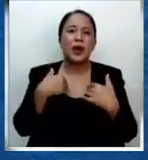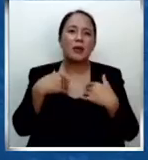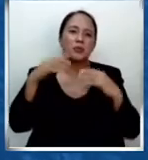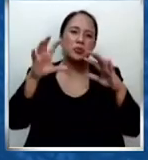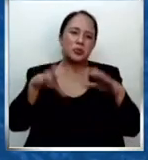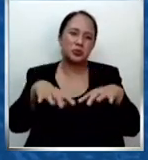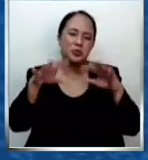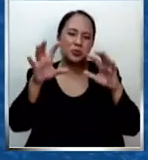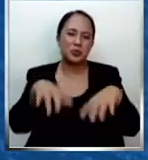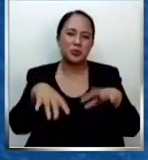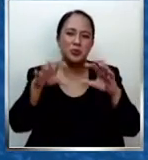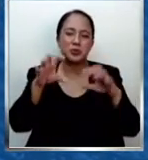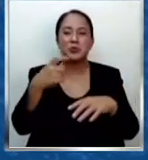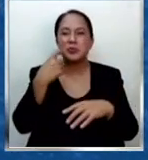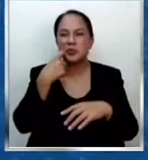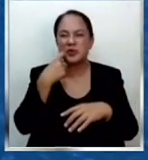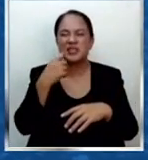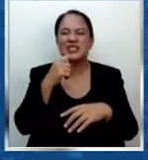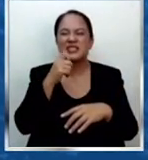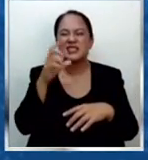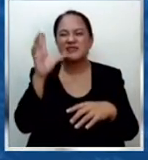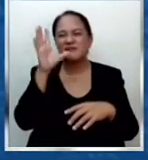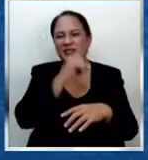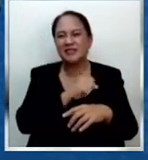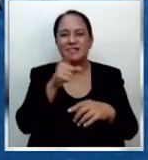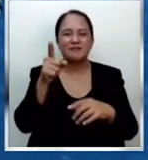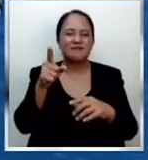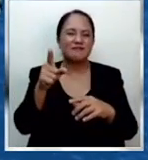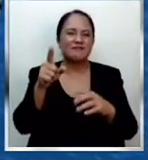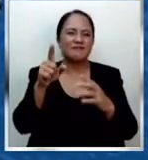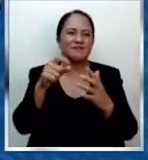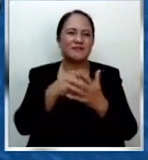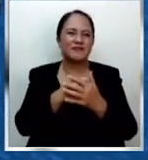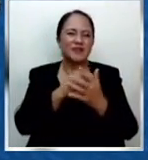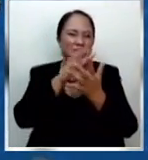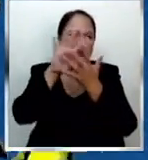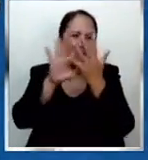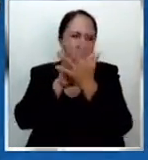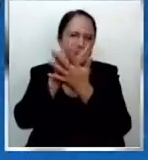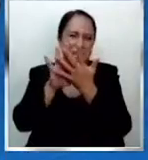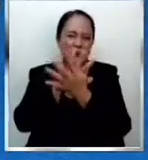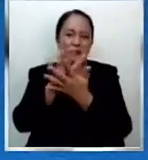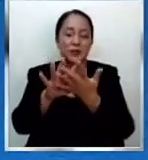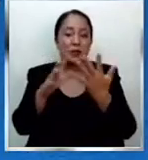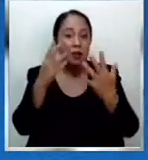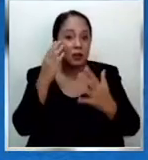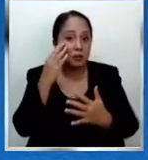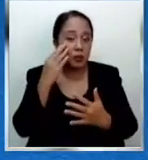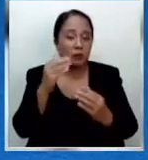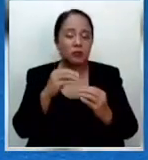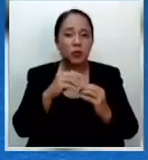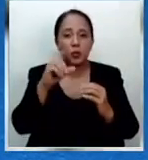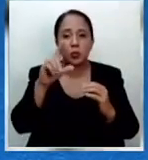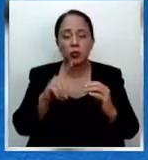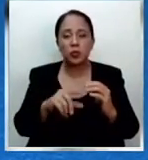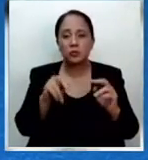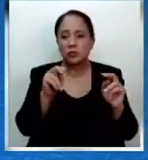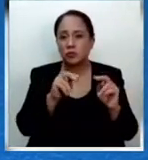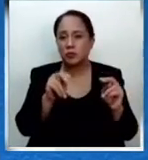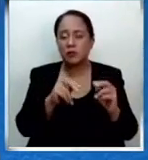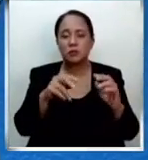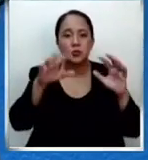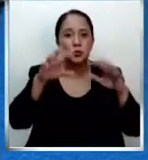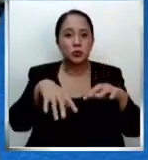tayo kanina, kaya natakpan tayo ng cumulonimbus cloud. Samantala, alam nyo ba na mas mababa sa normal yung dami ng ulang bumuo sa